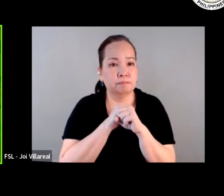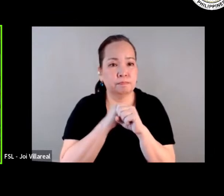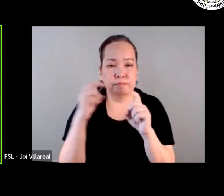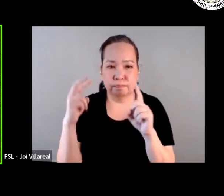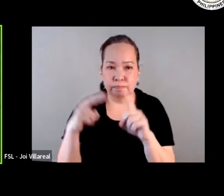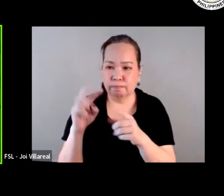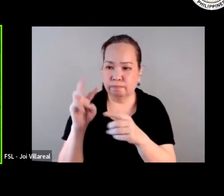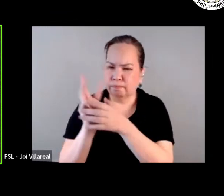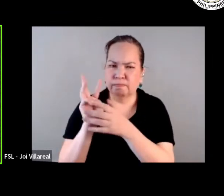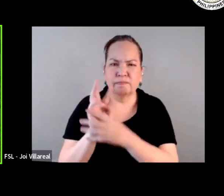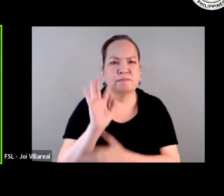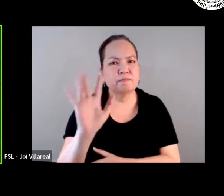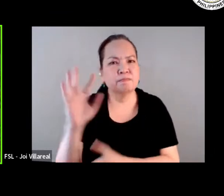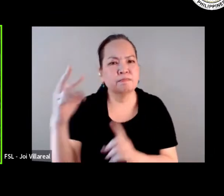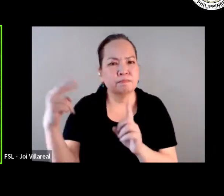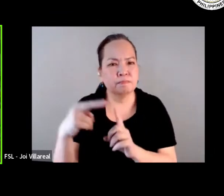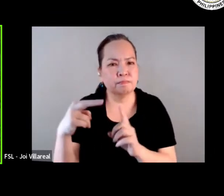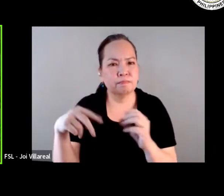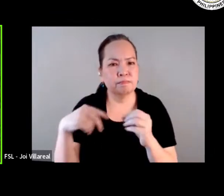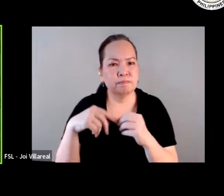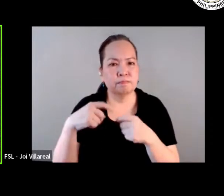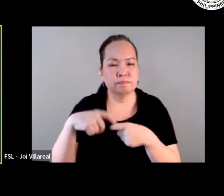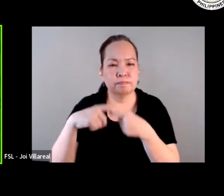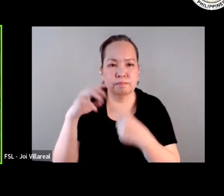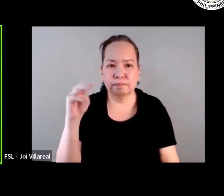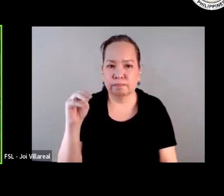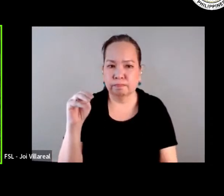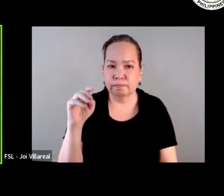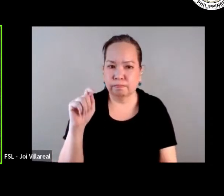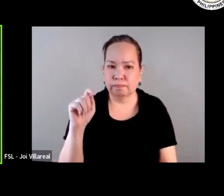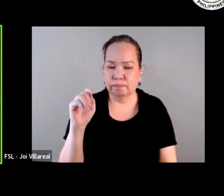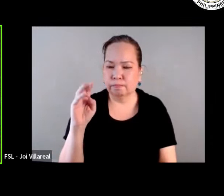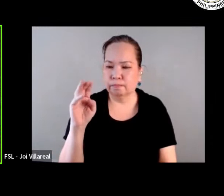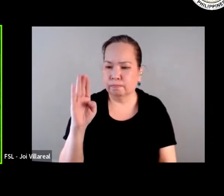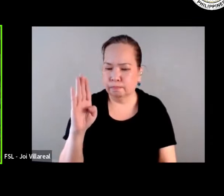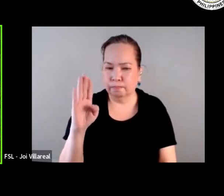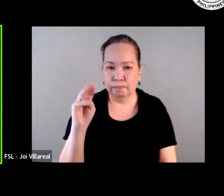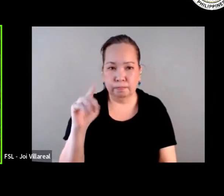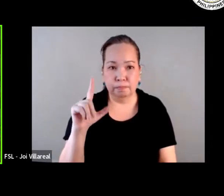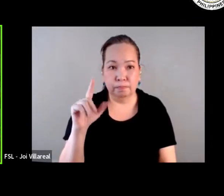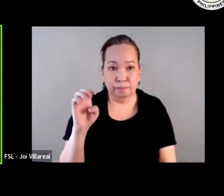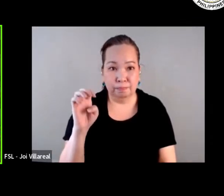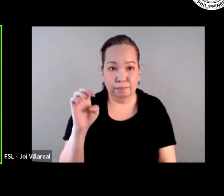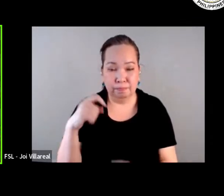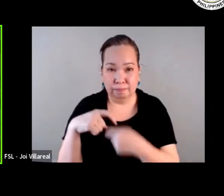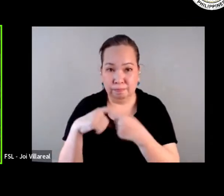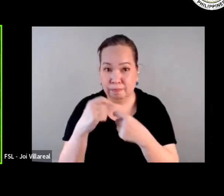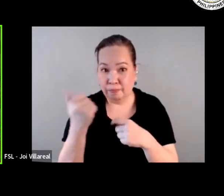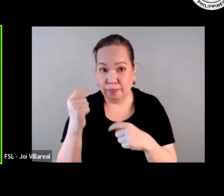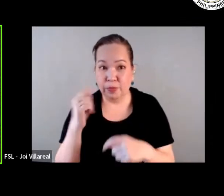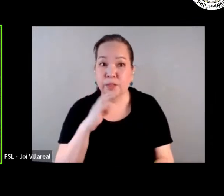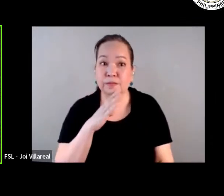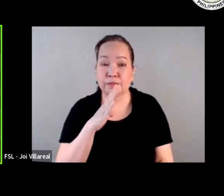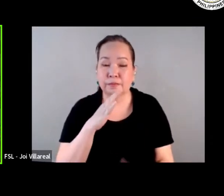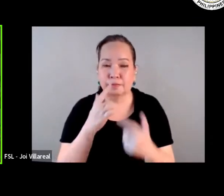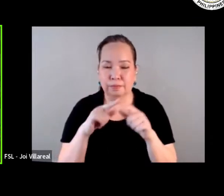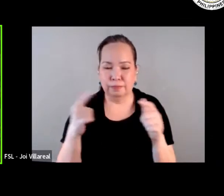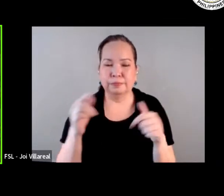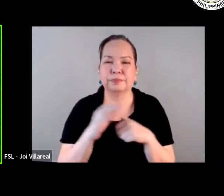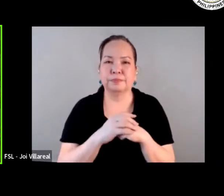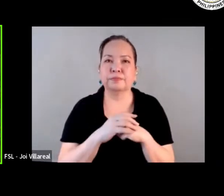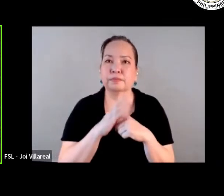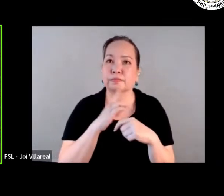Commission about the suspension of the, briefly, Dr. Casanova. Bilang buod po ng posisyon